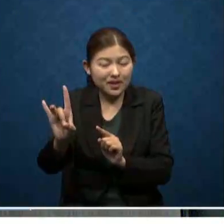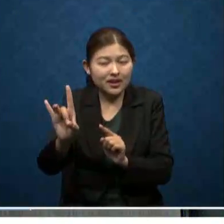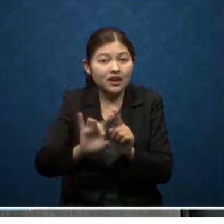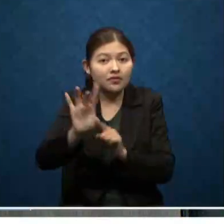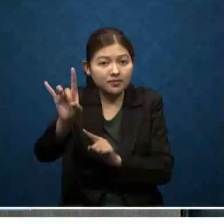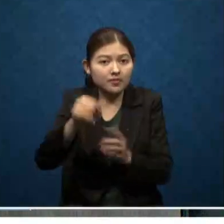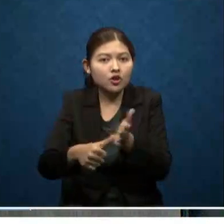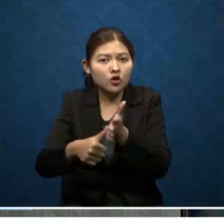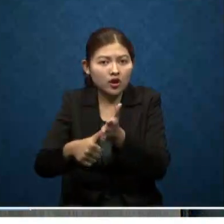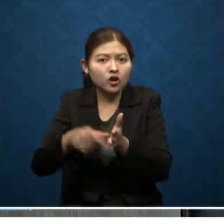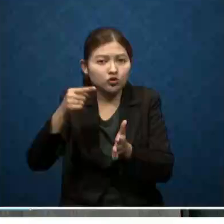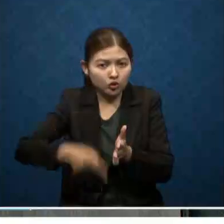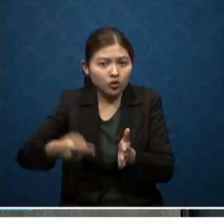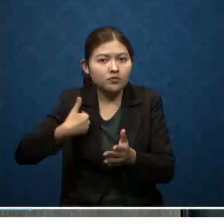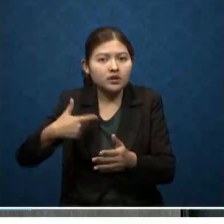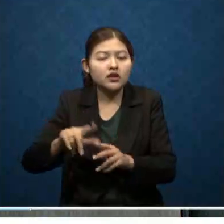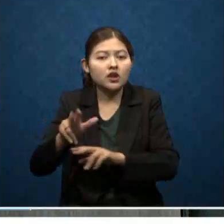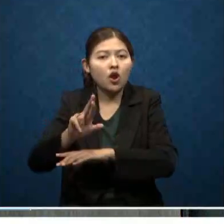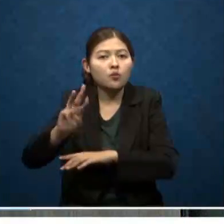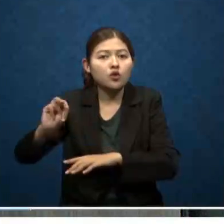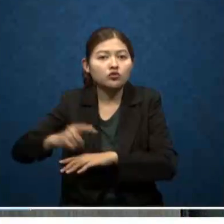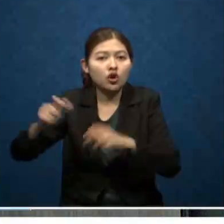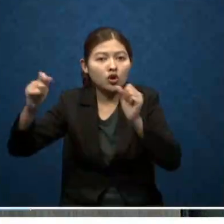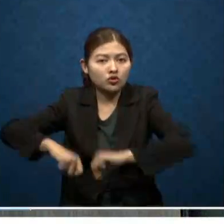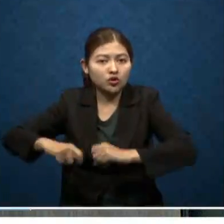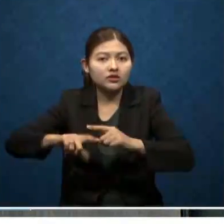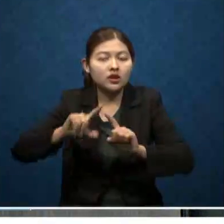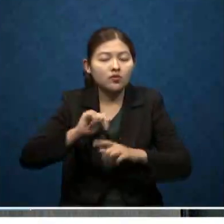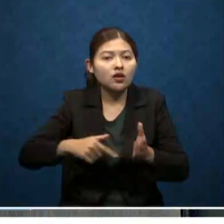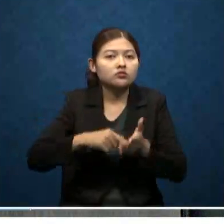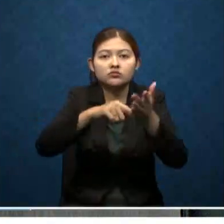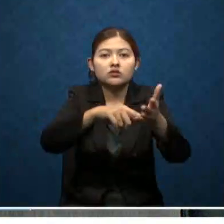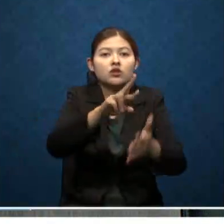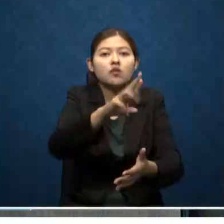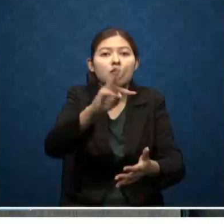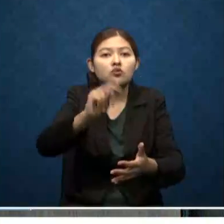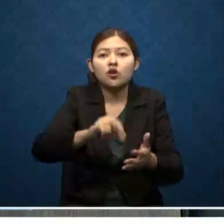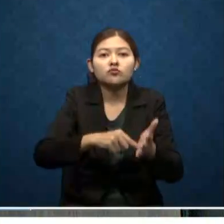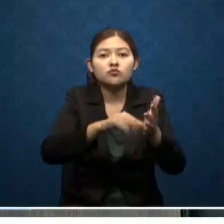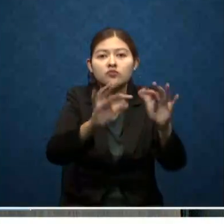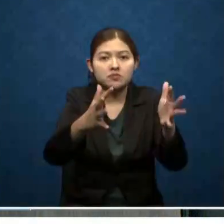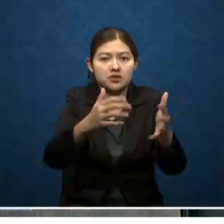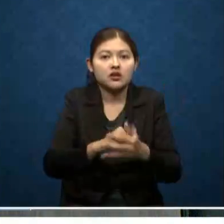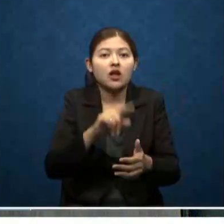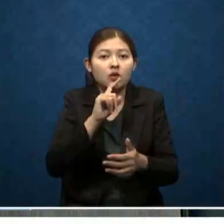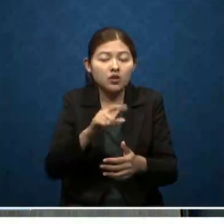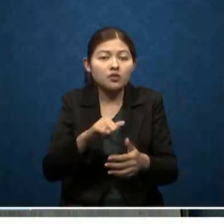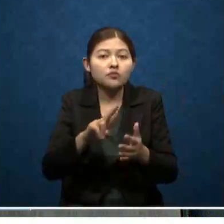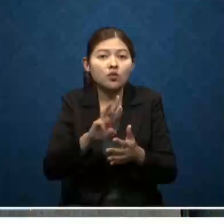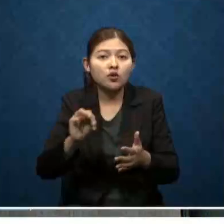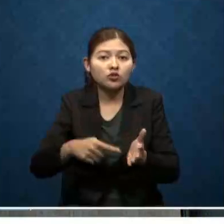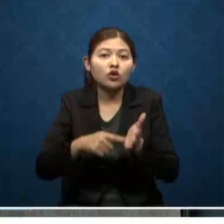ที่จะแก้ไขได้ต้องมีมติคณะรัฐมนตรีแต่ไม่มีเรื่องเข้าคณะรัฐมนตรีสักครั้งแล้วเมื่อไหร่จะมีมติคณะ